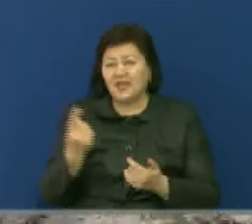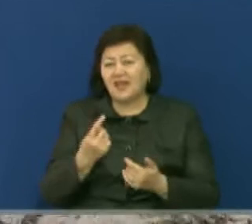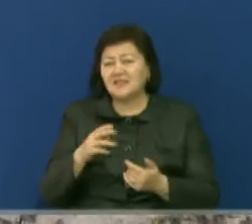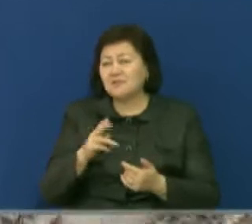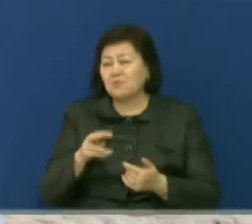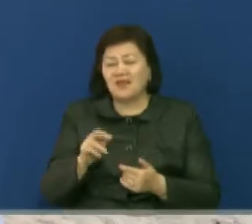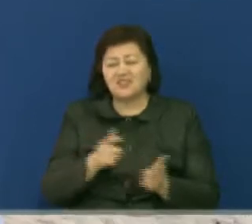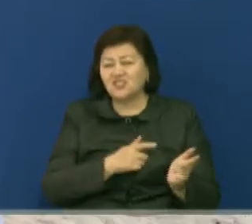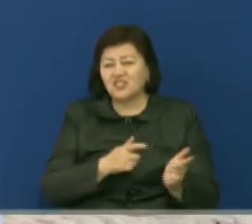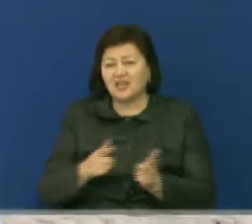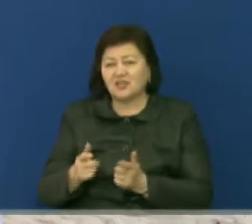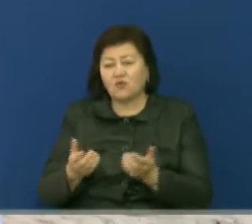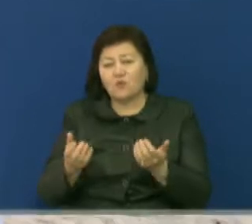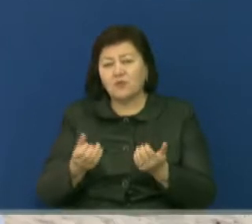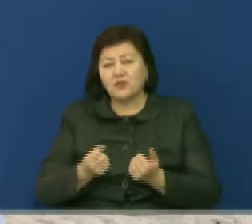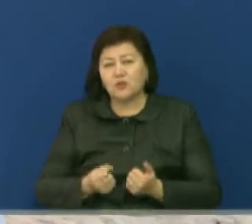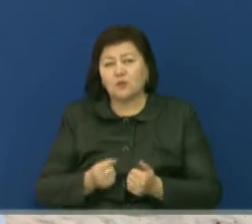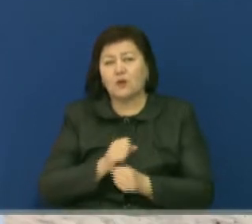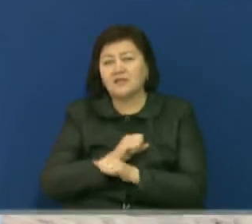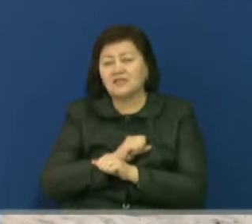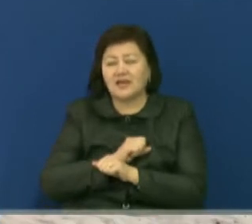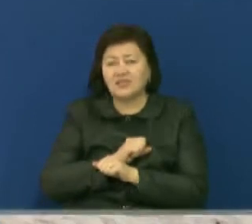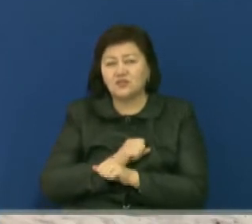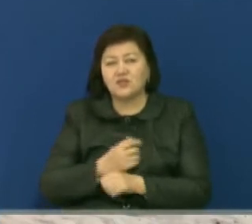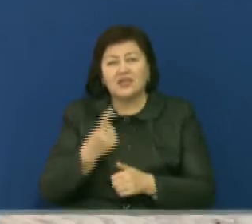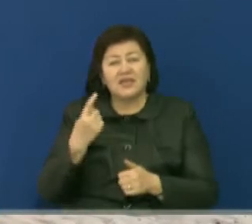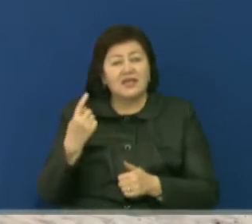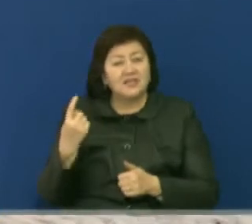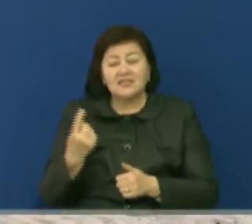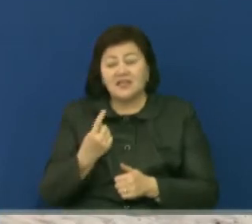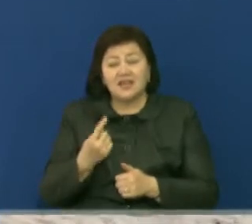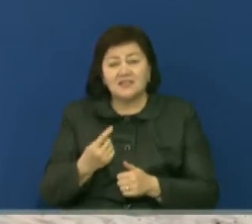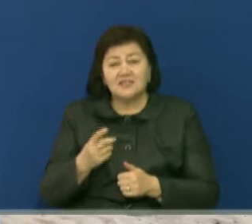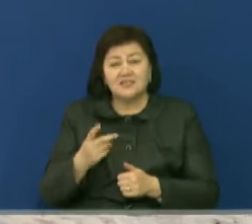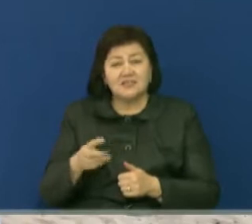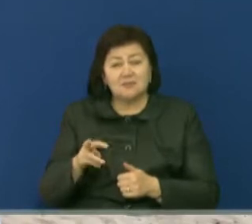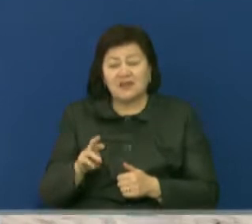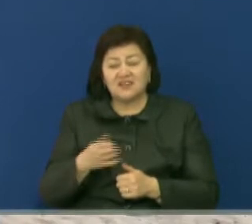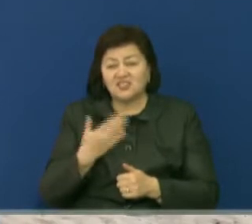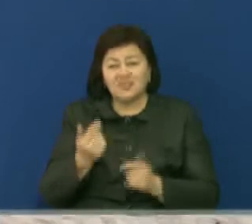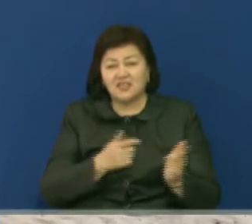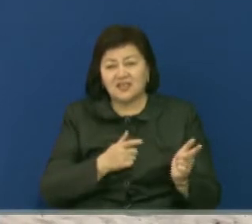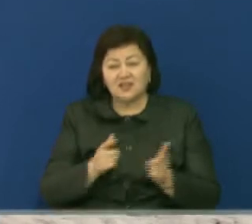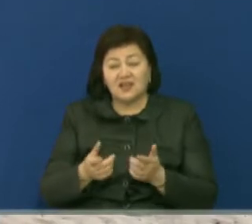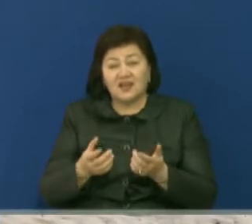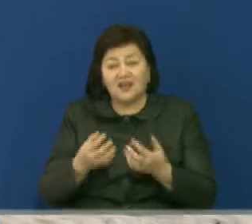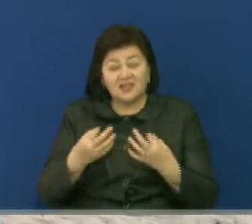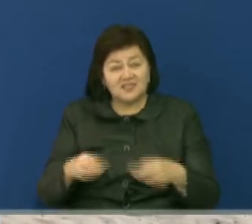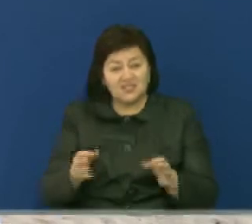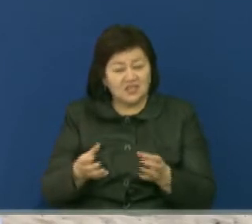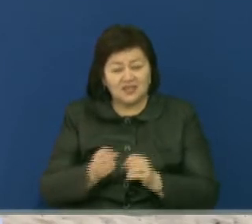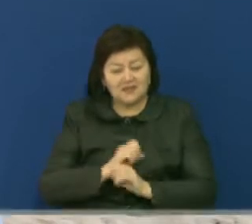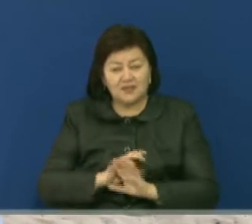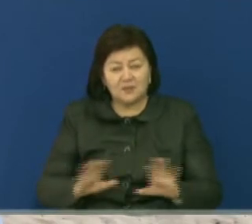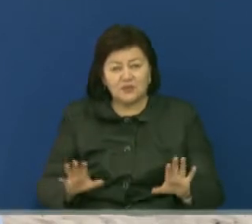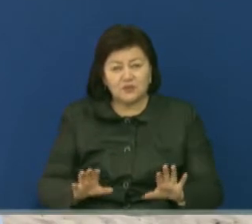приему отдыхающих. На сегодняшний день пока ни один из пляжей не получил разрешение на работу. То есть